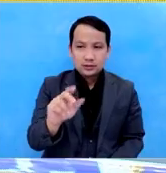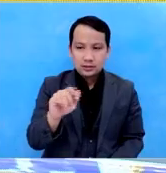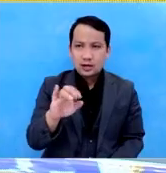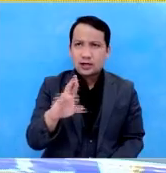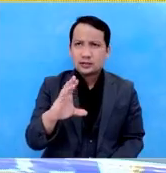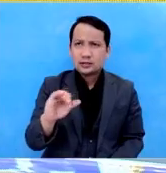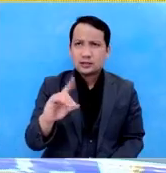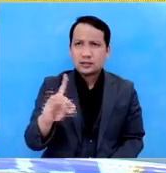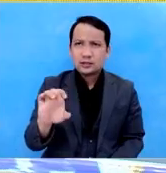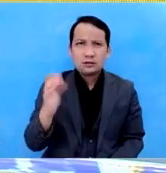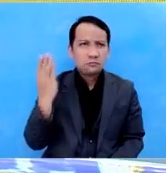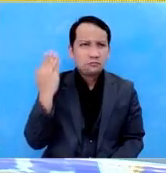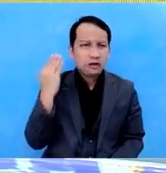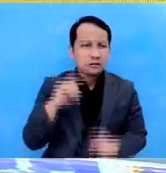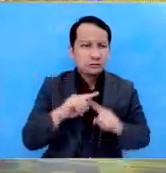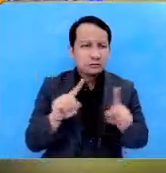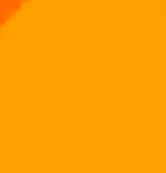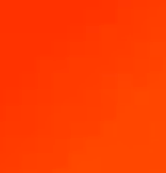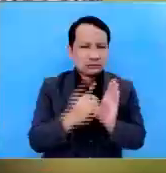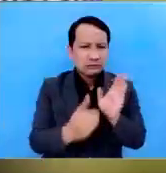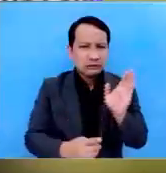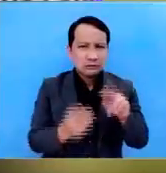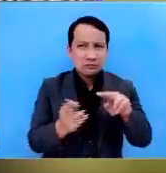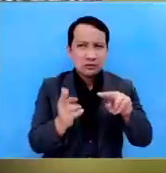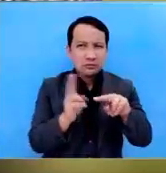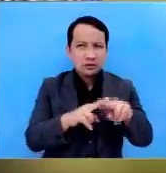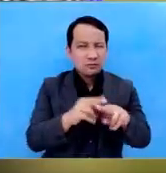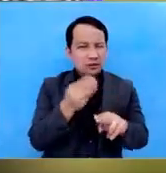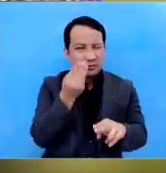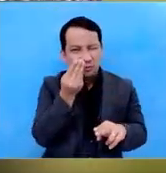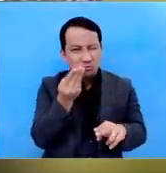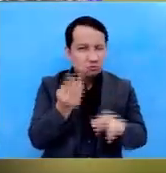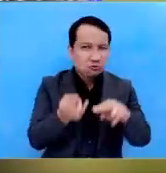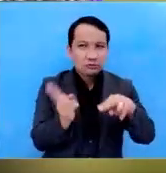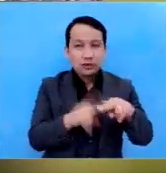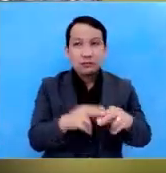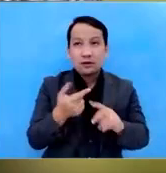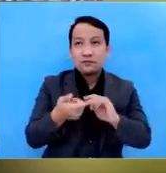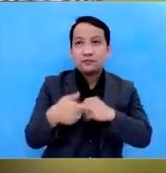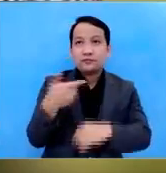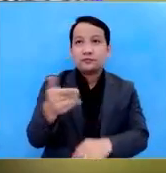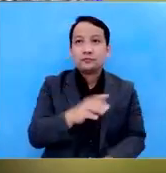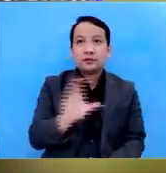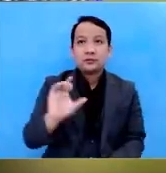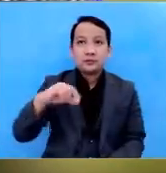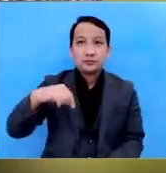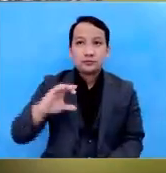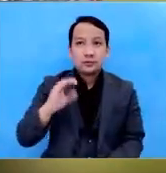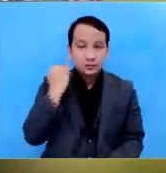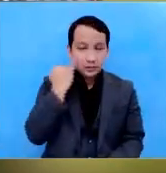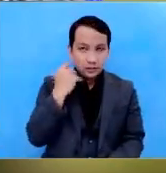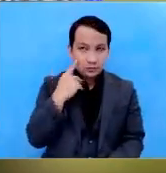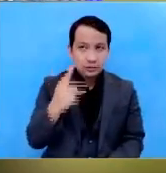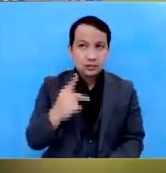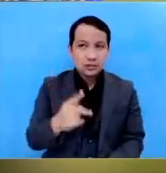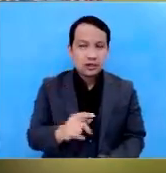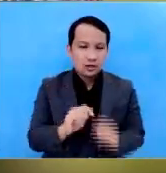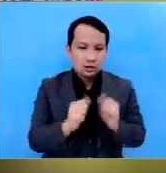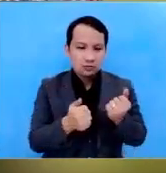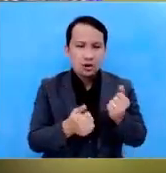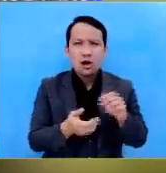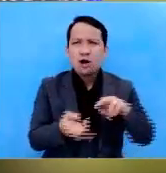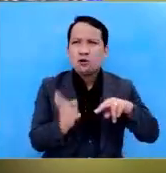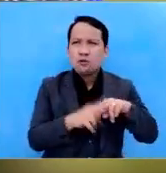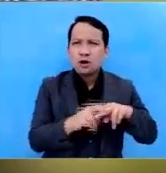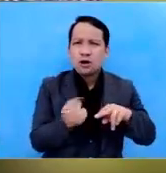noon, bahagyang tumaas. Live mula sa Quezon City, nasa frontline ng balitang yan si Justin Punsalang. Justin, magkano na nga ba